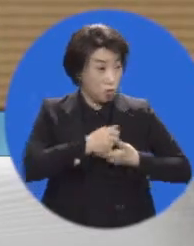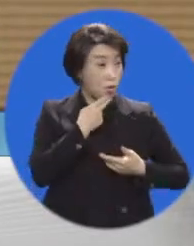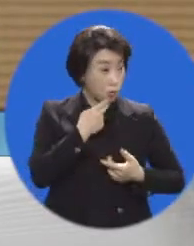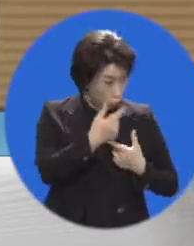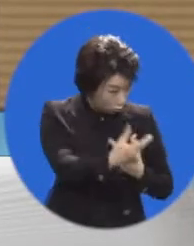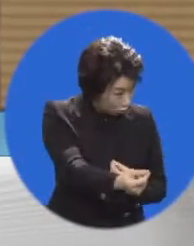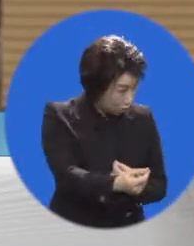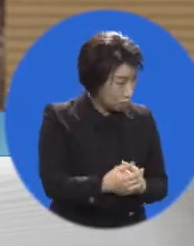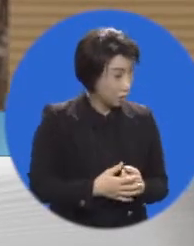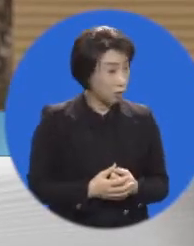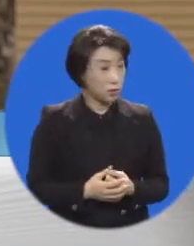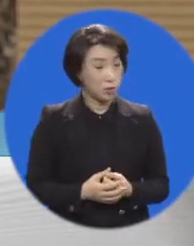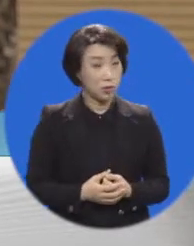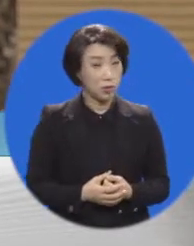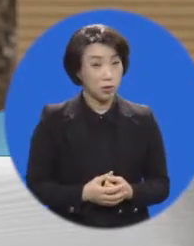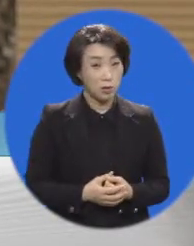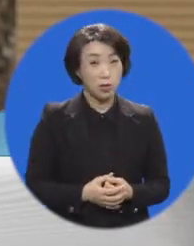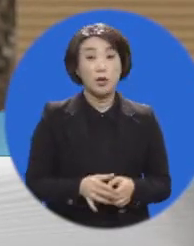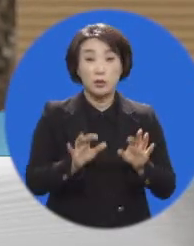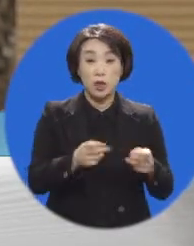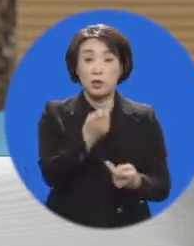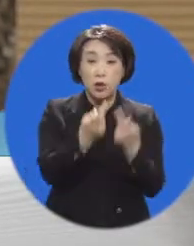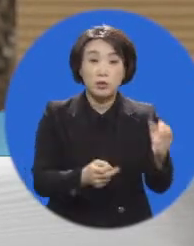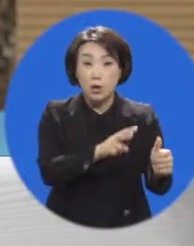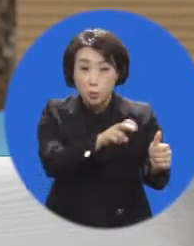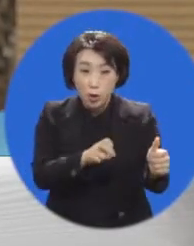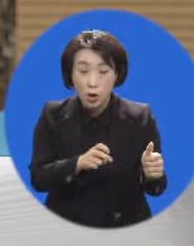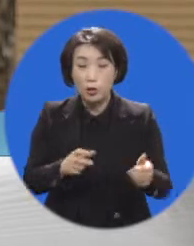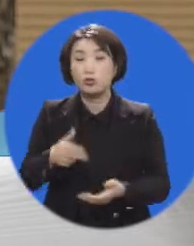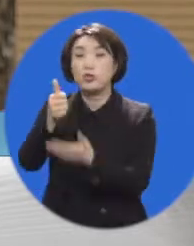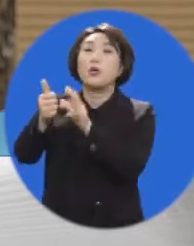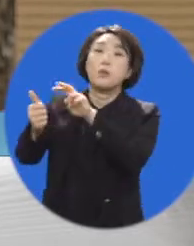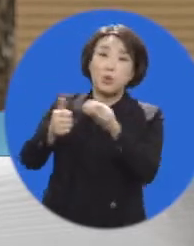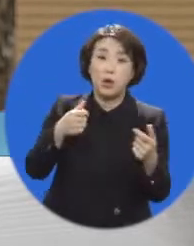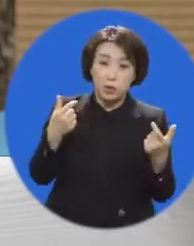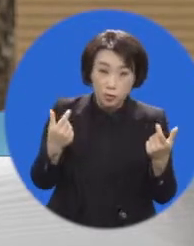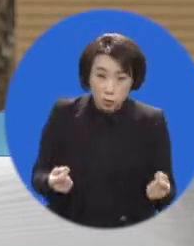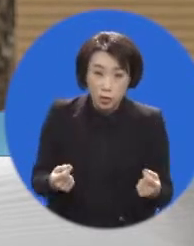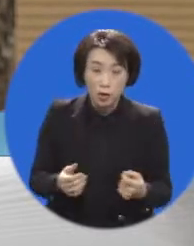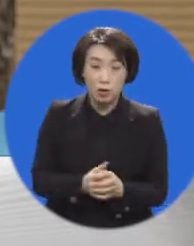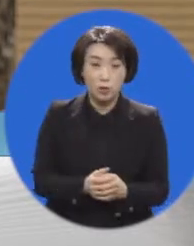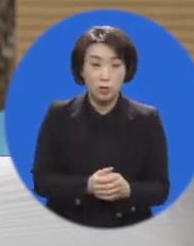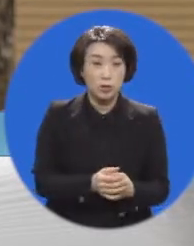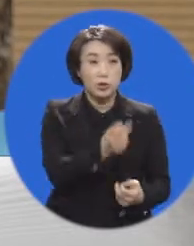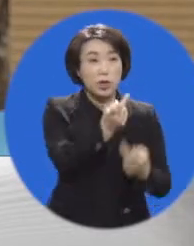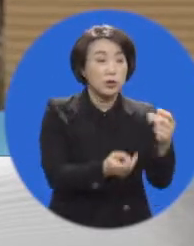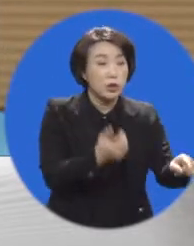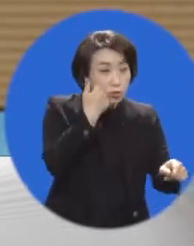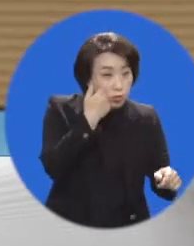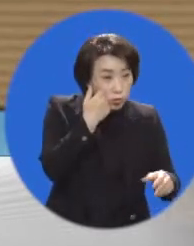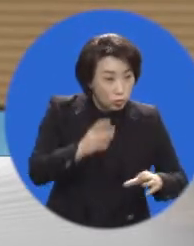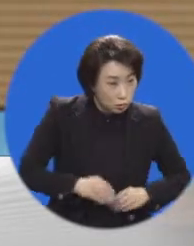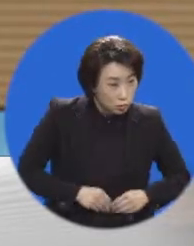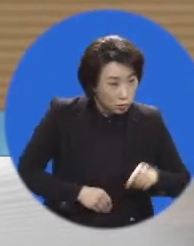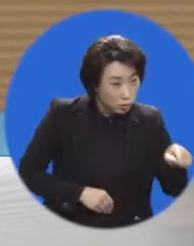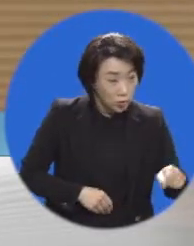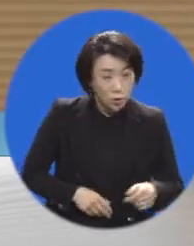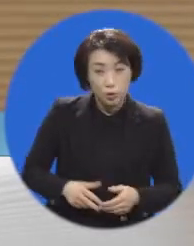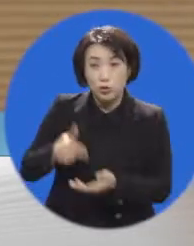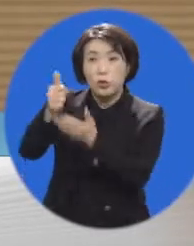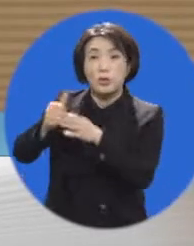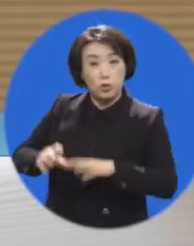거야. 형제를 미워하면 주님을 미워하는 것이요, 형제를 굶기면 주님을 굶긴